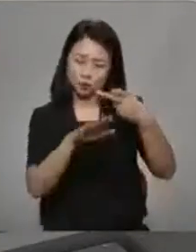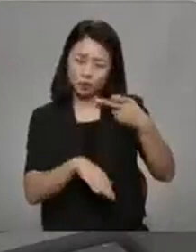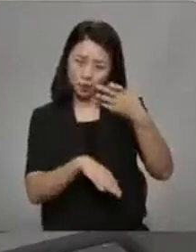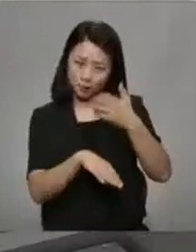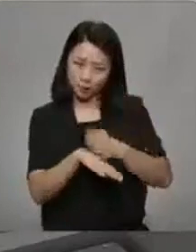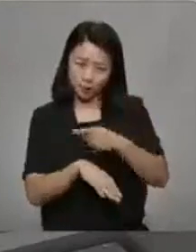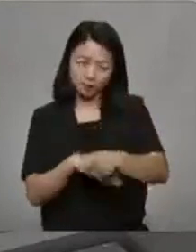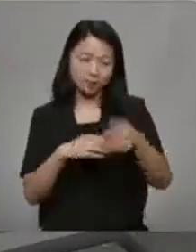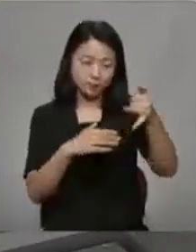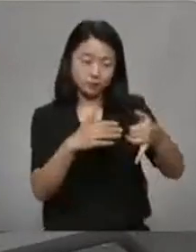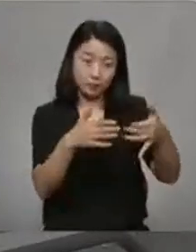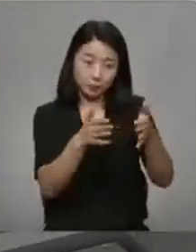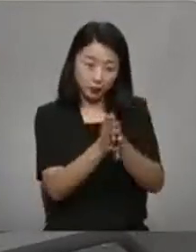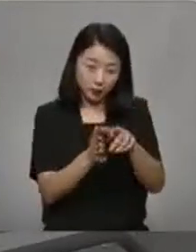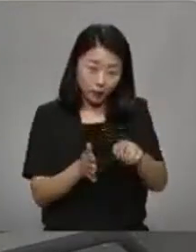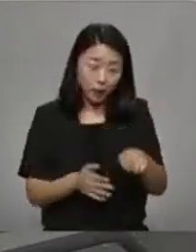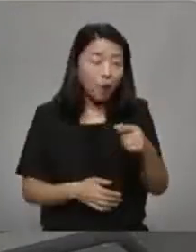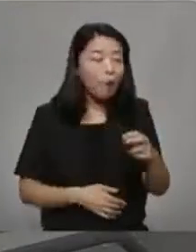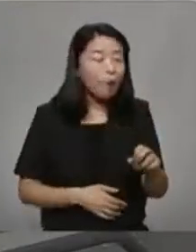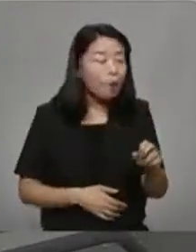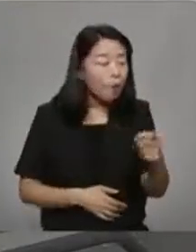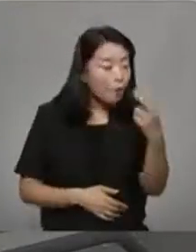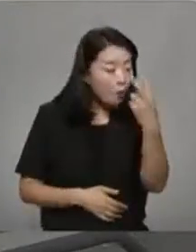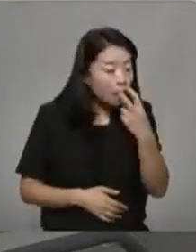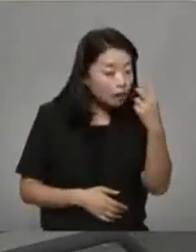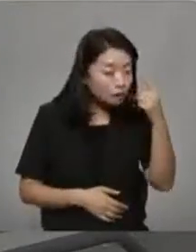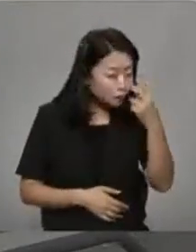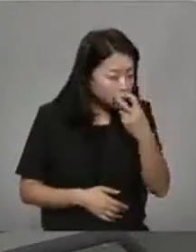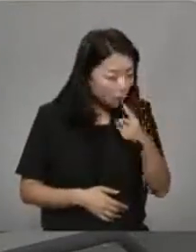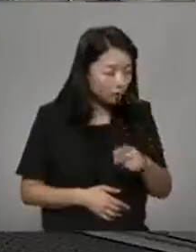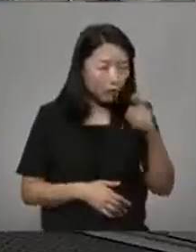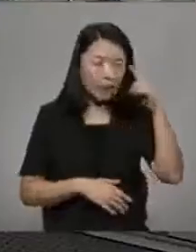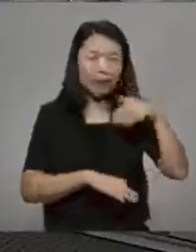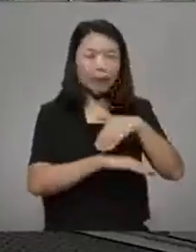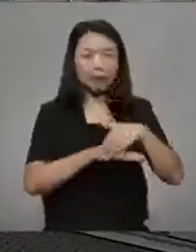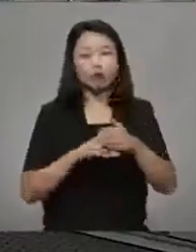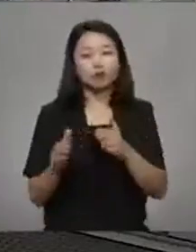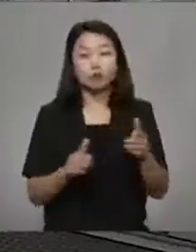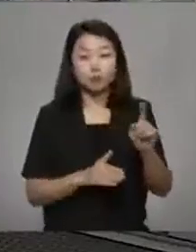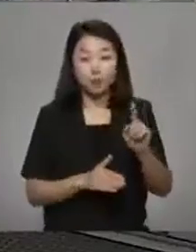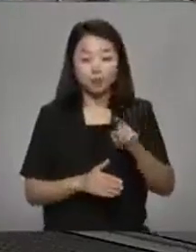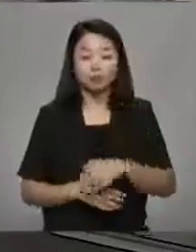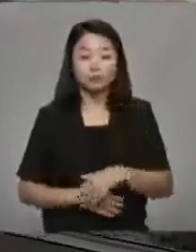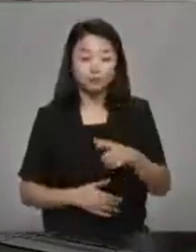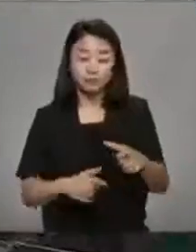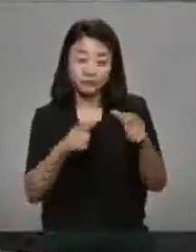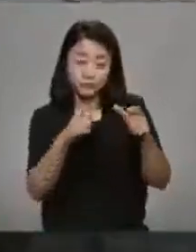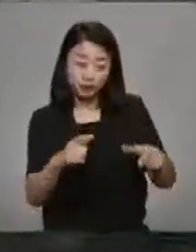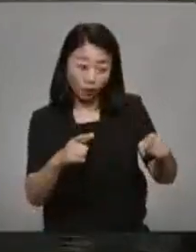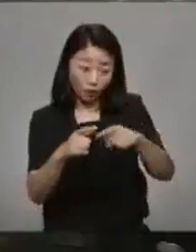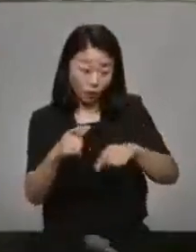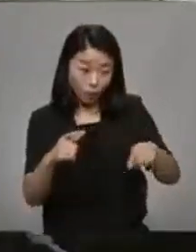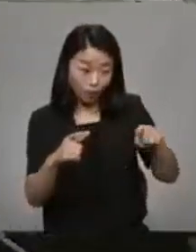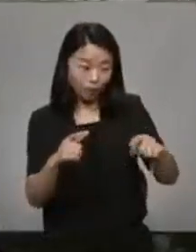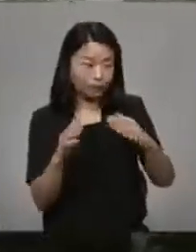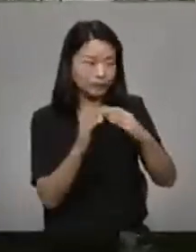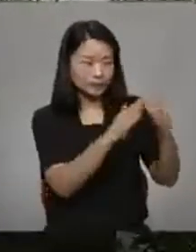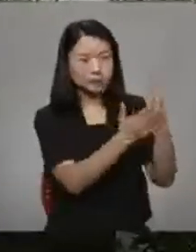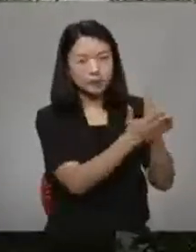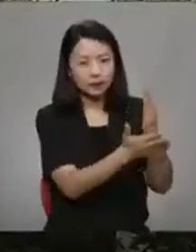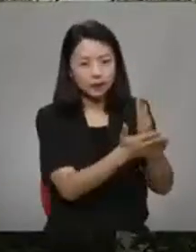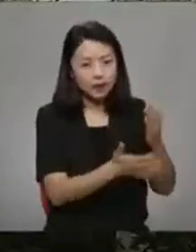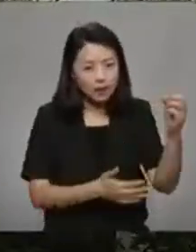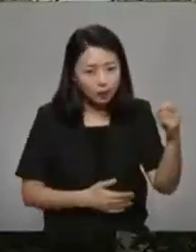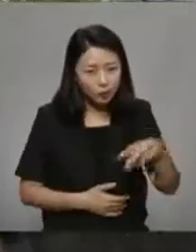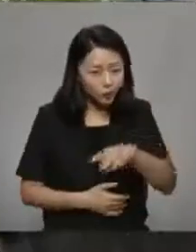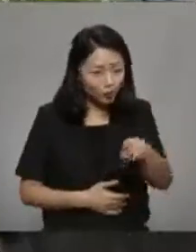석탄공사 광업소의 광해 실태를 조사하고 종합 복구 대책을 수립할 계획입니다. 지역에서는 폐광 근로자들의 이탈을 최소화하기 위해